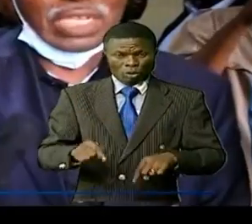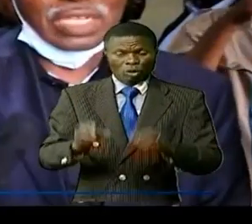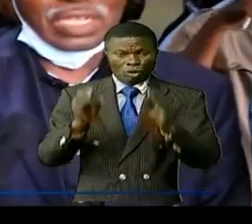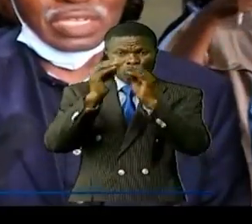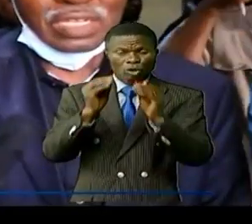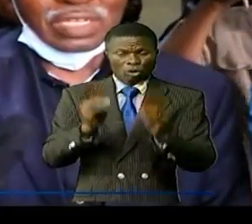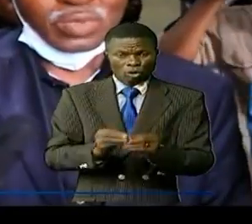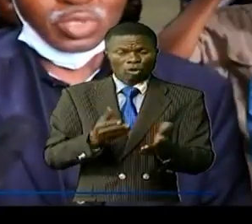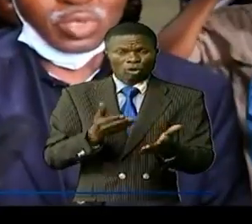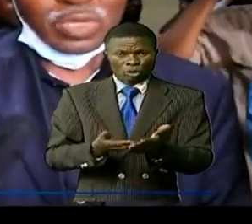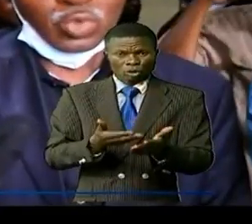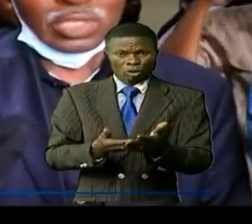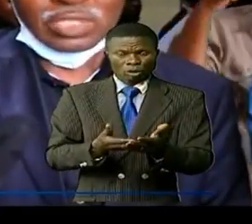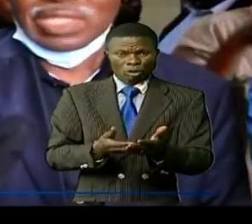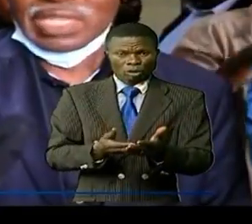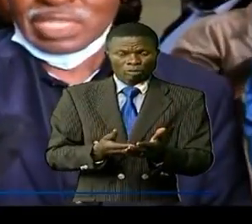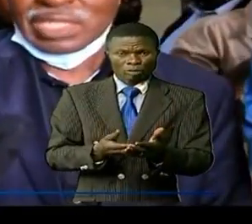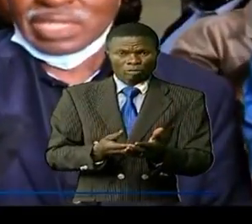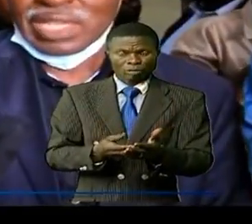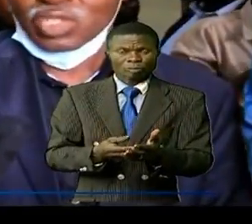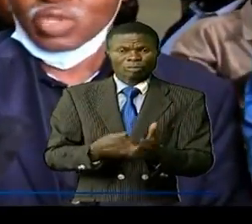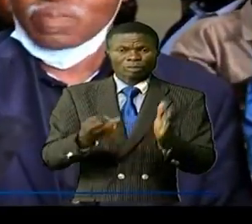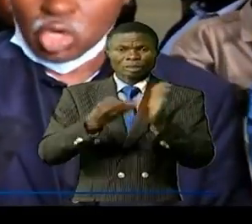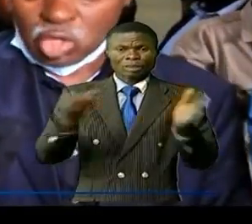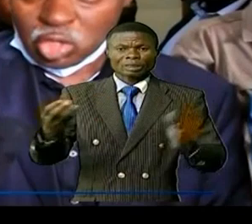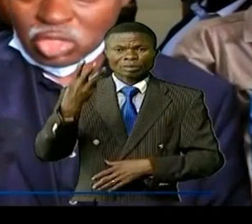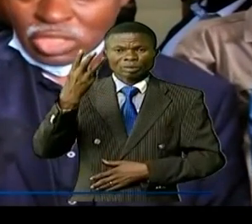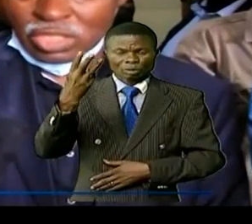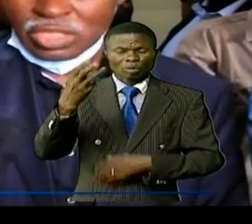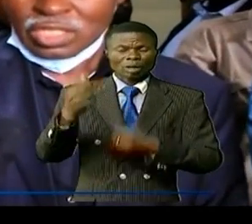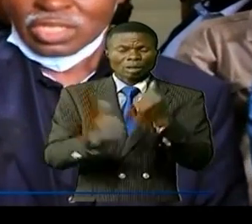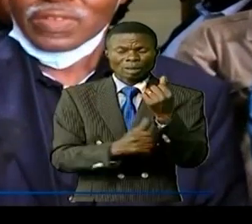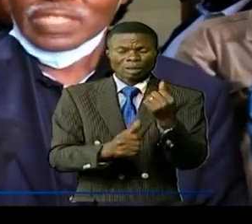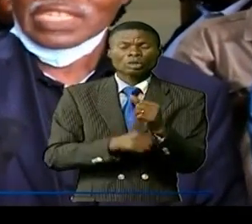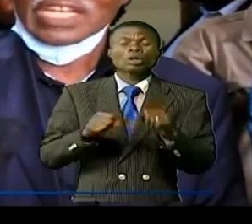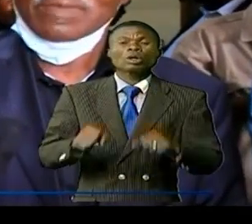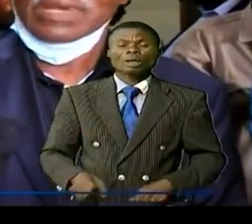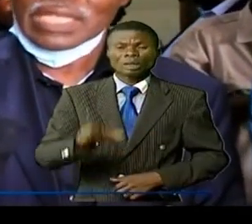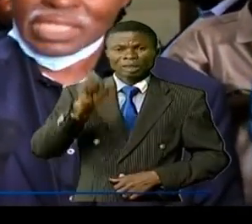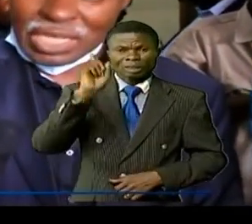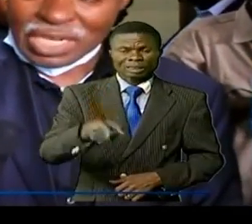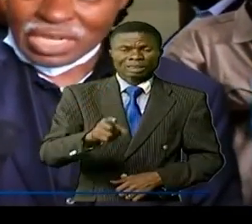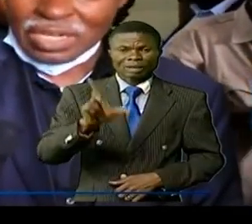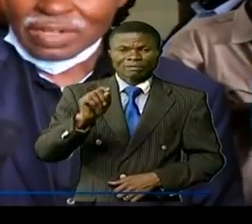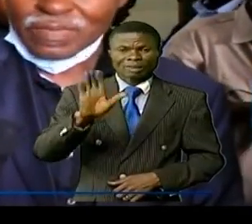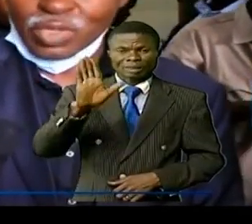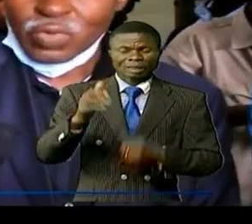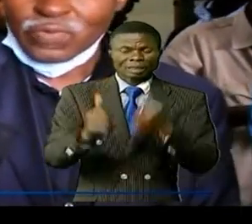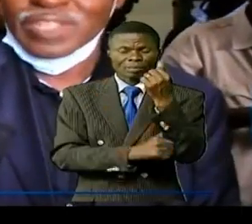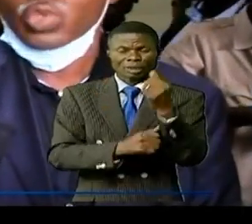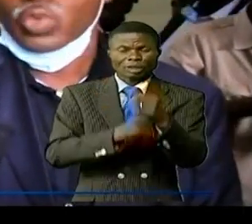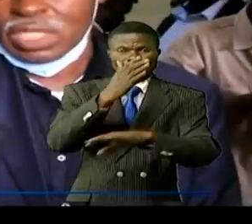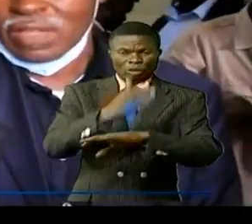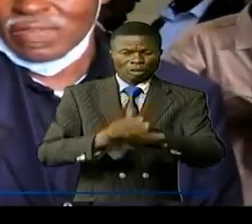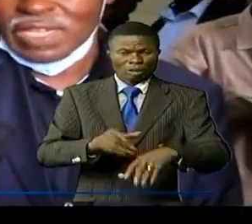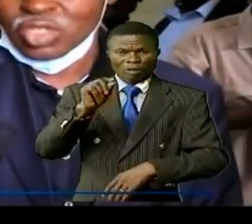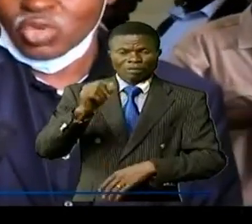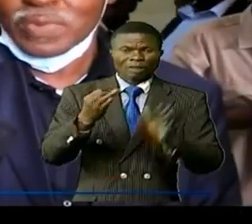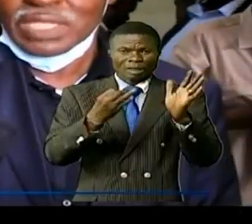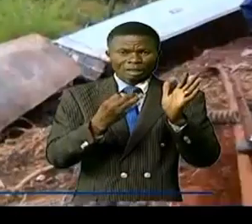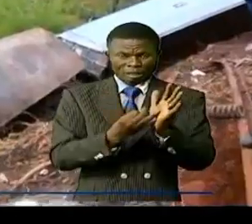donner, nous sommes à 73 cas de mort, 125 blessés, dont 28